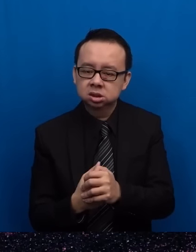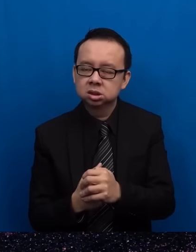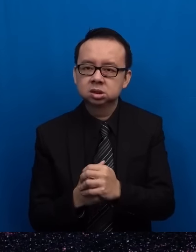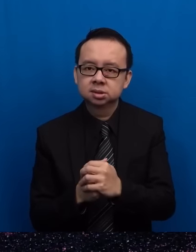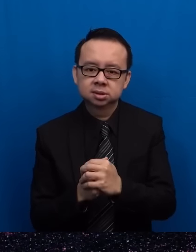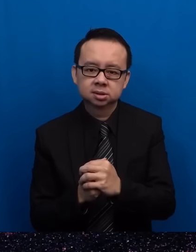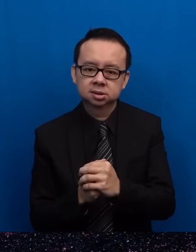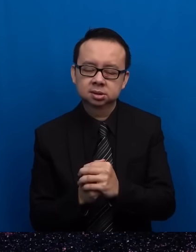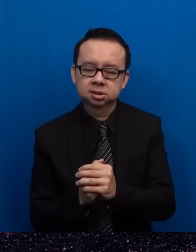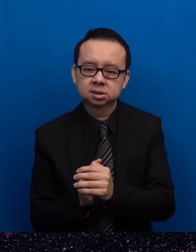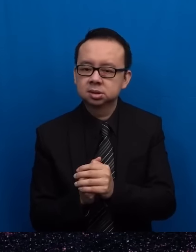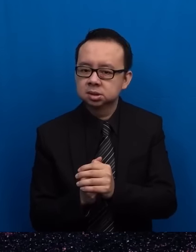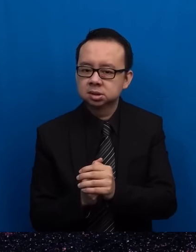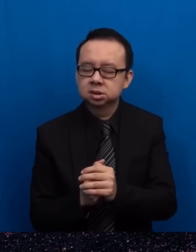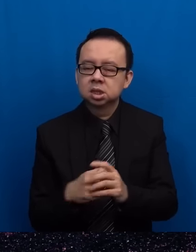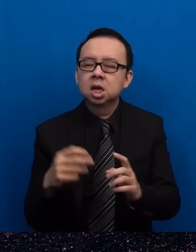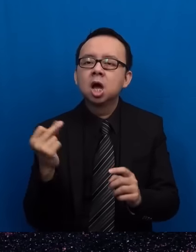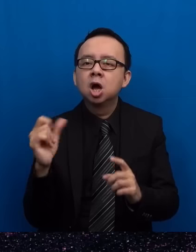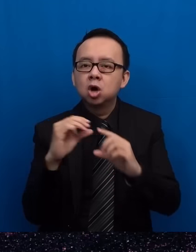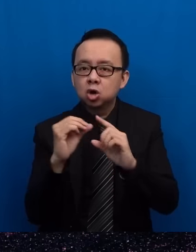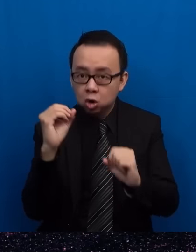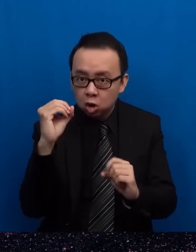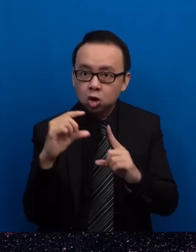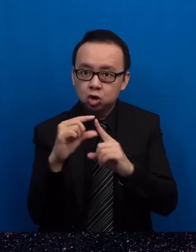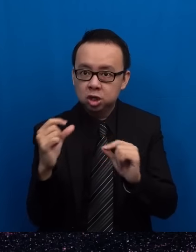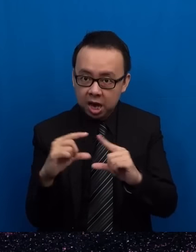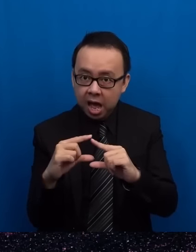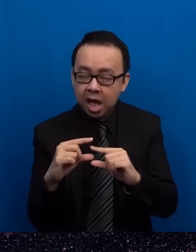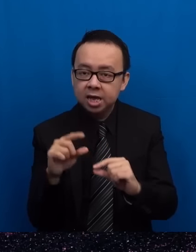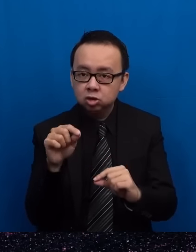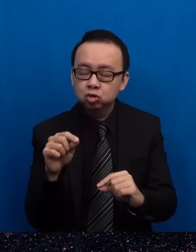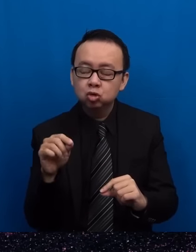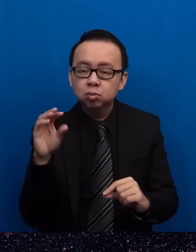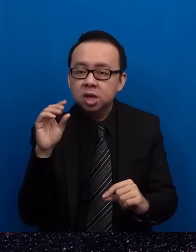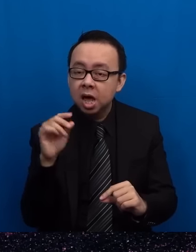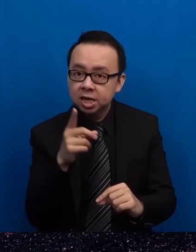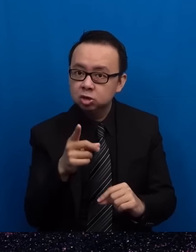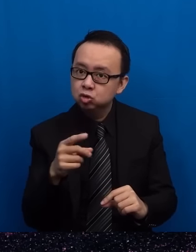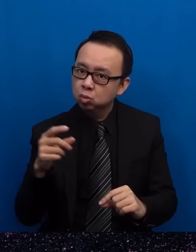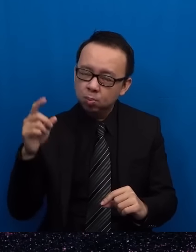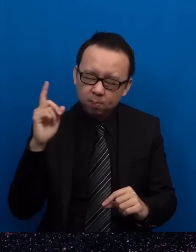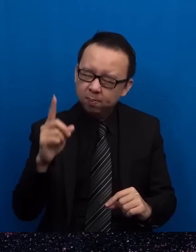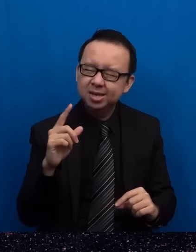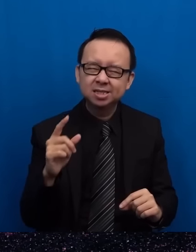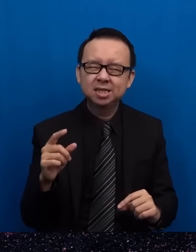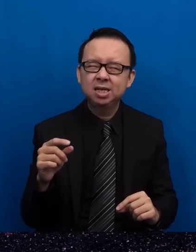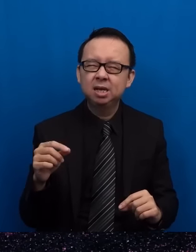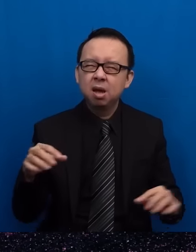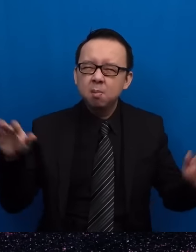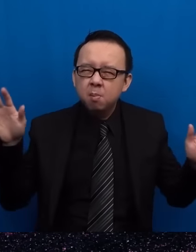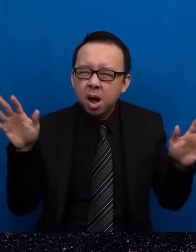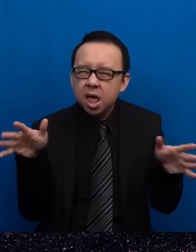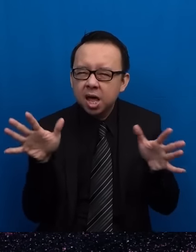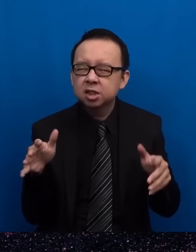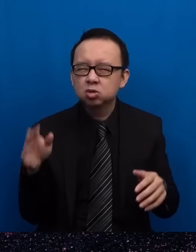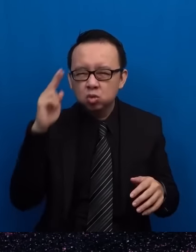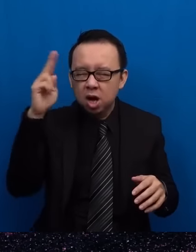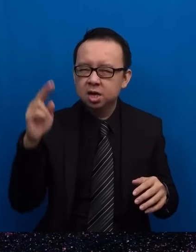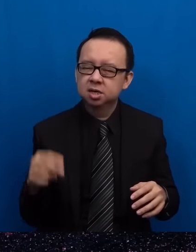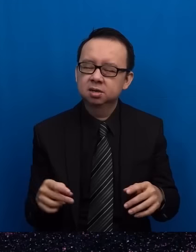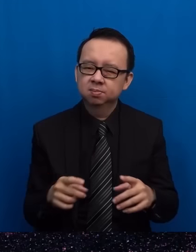dia bersikuku bahwa itu Petrus. Mereka berkata pasti itu malaikatnya. Tapi karena si Roda